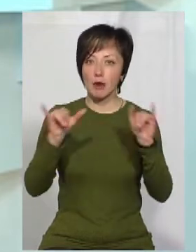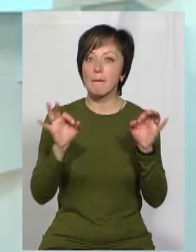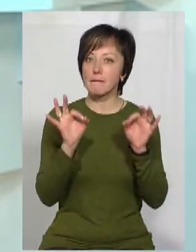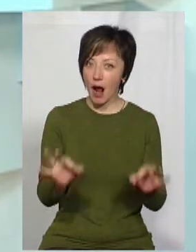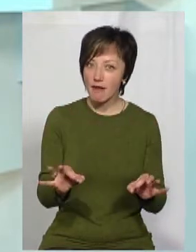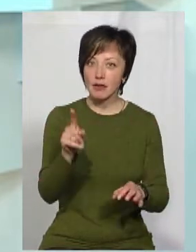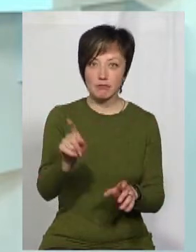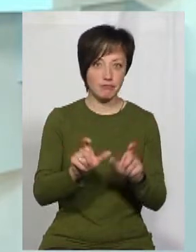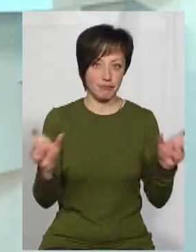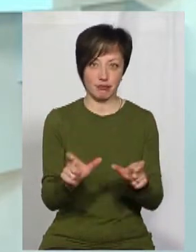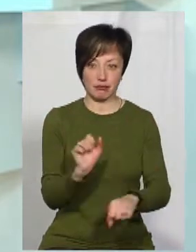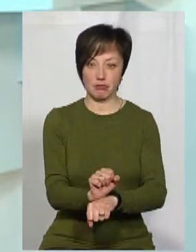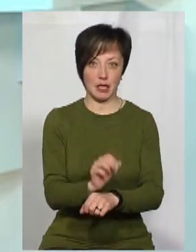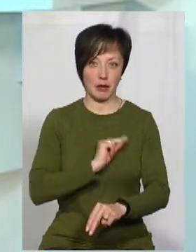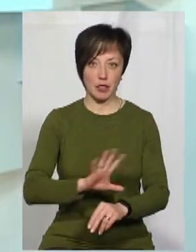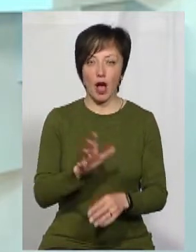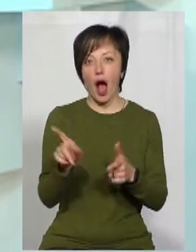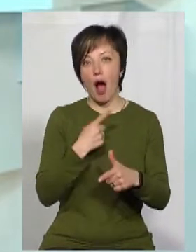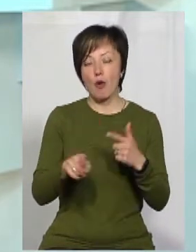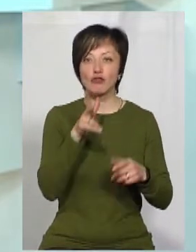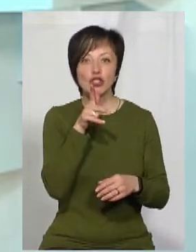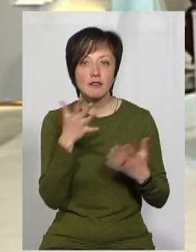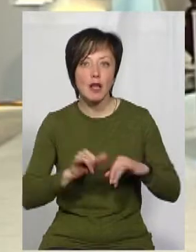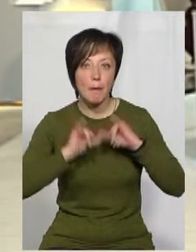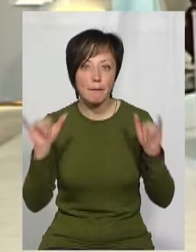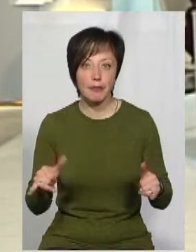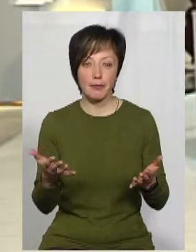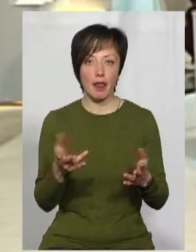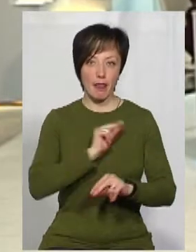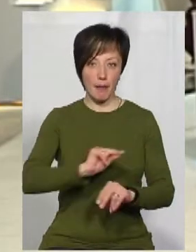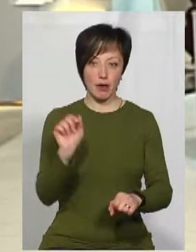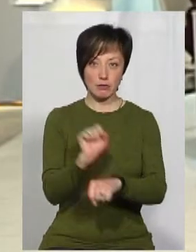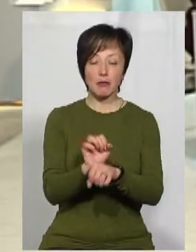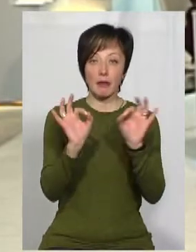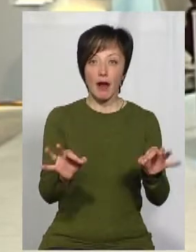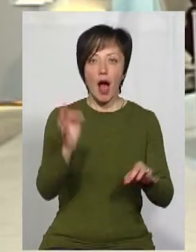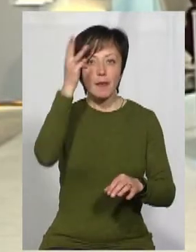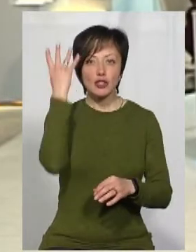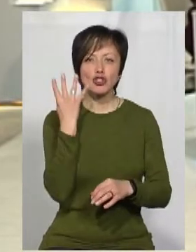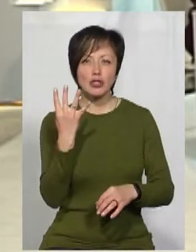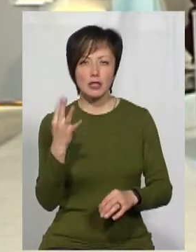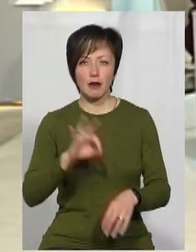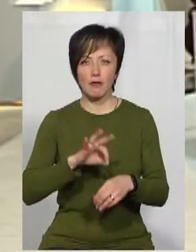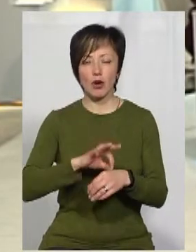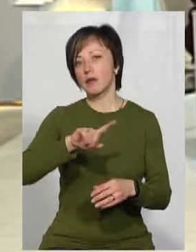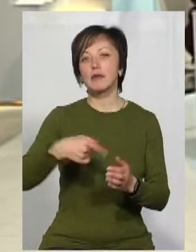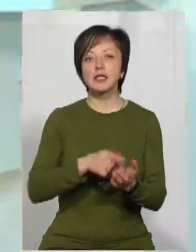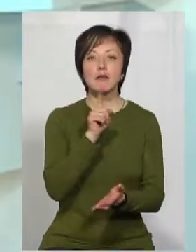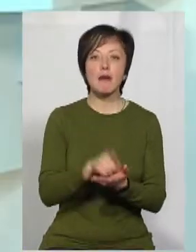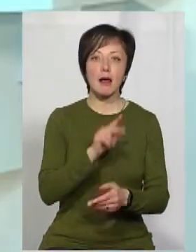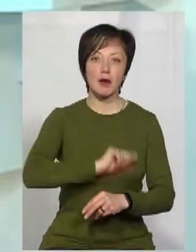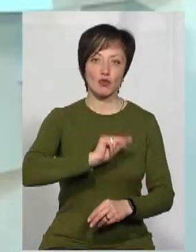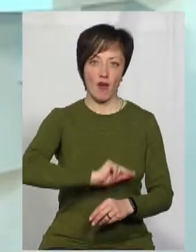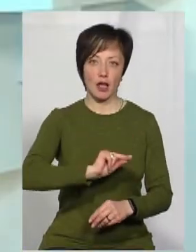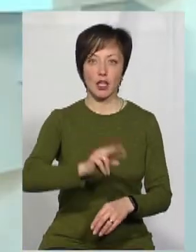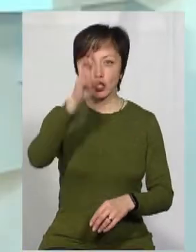правильно, що Нетішин не працює. Чи в Чернівцях ми спостерігаємо піки, Чернівці не працюють. В Хмельницькому 4 хворих. Місто має